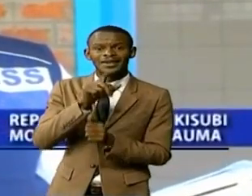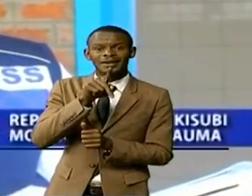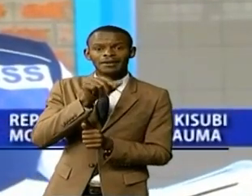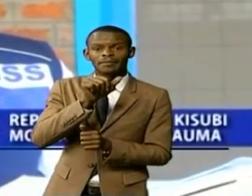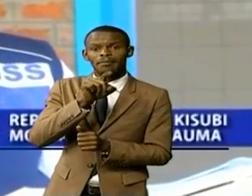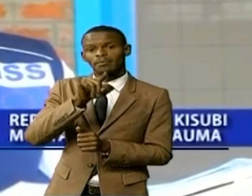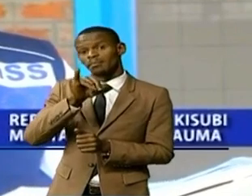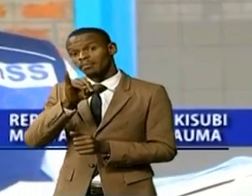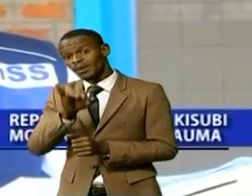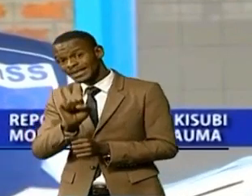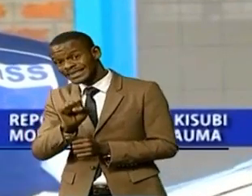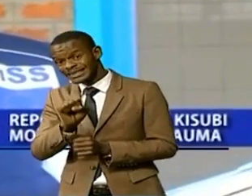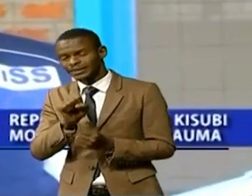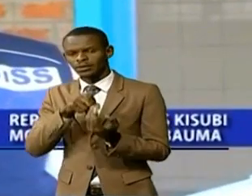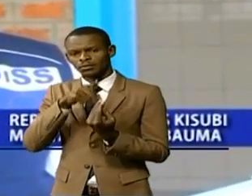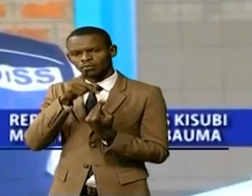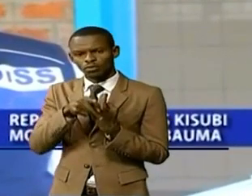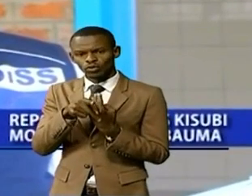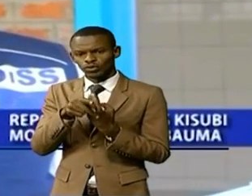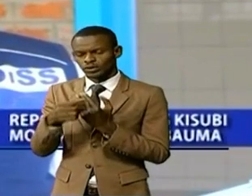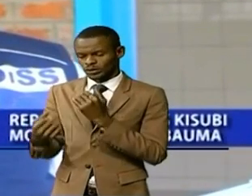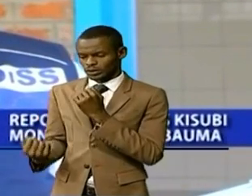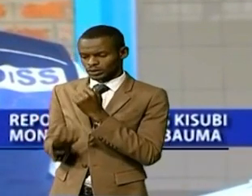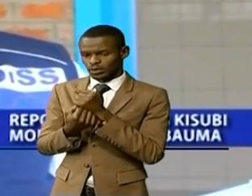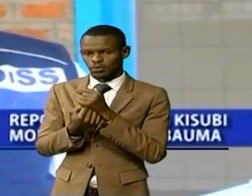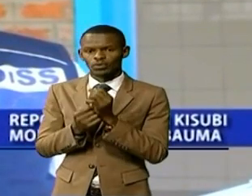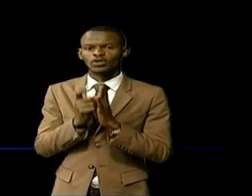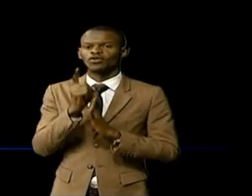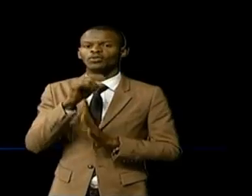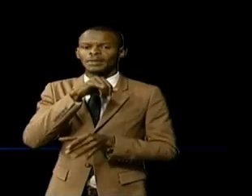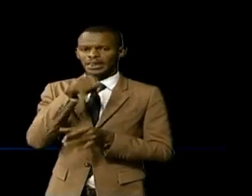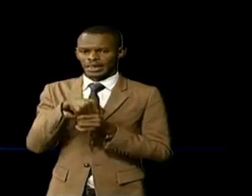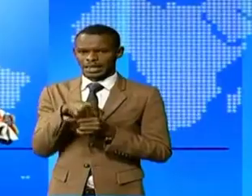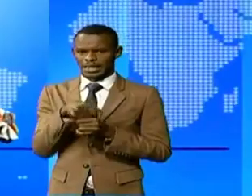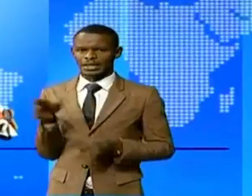d'appui au développement intégré.